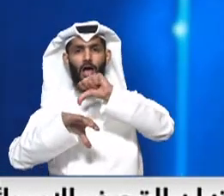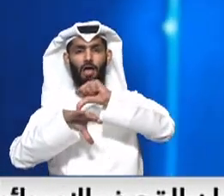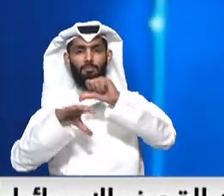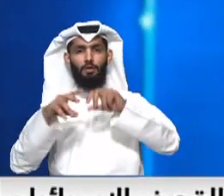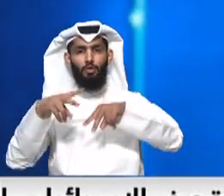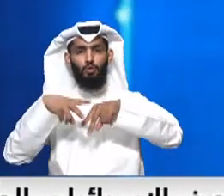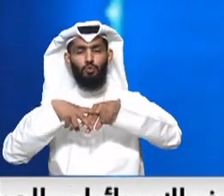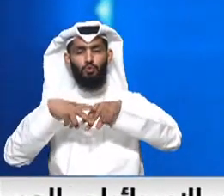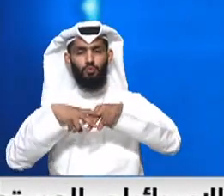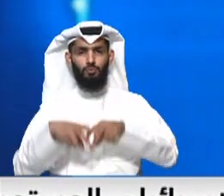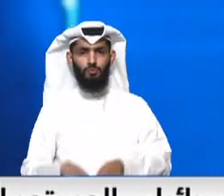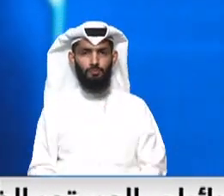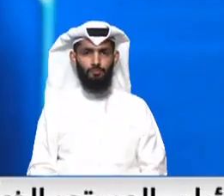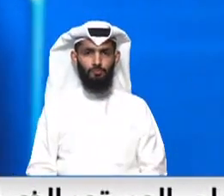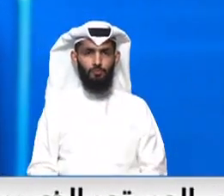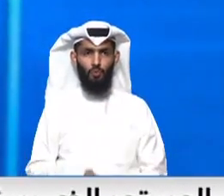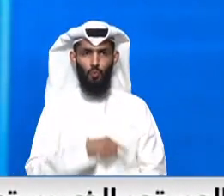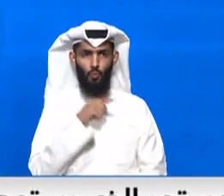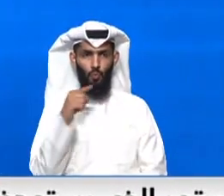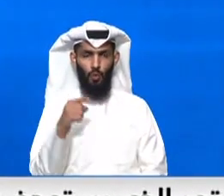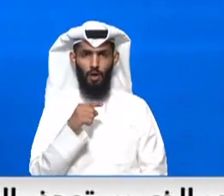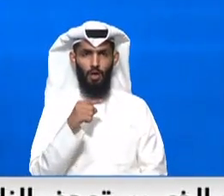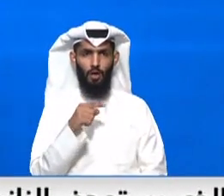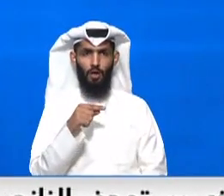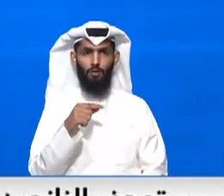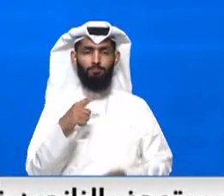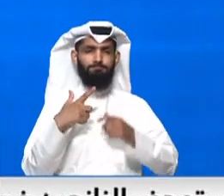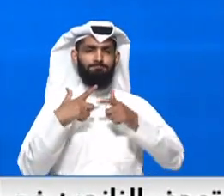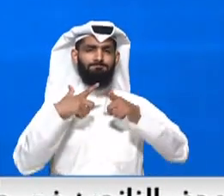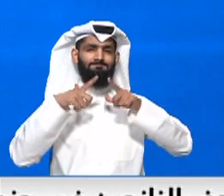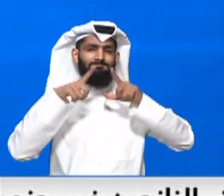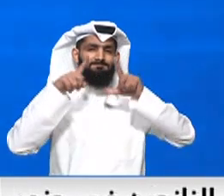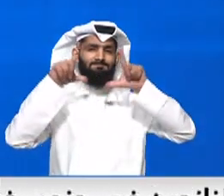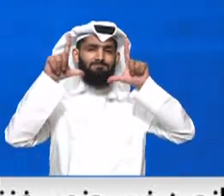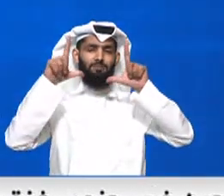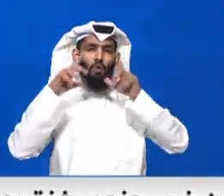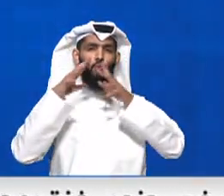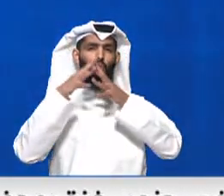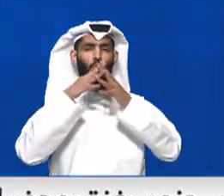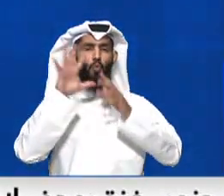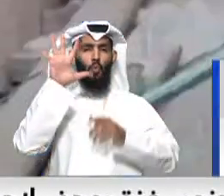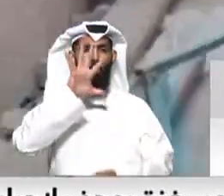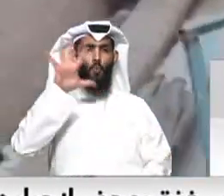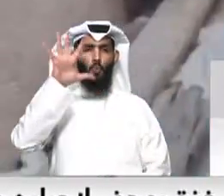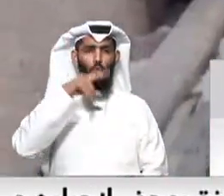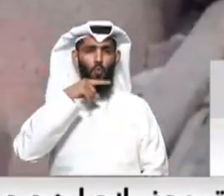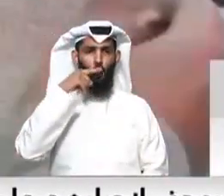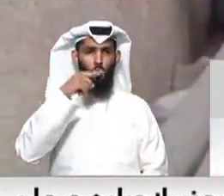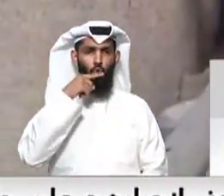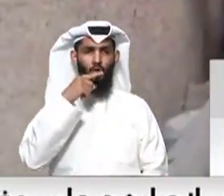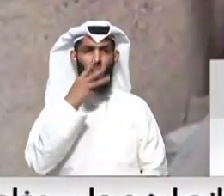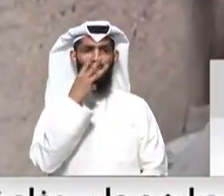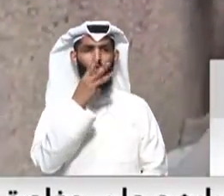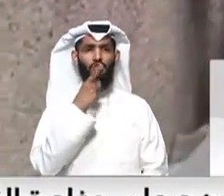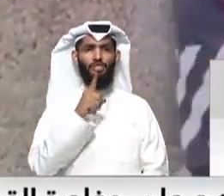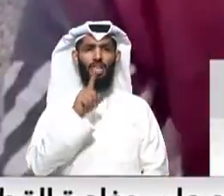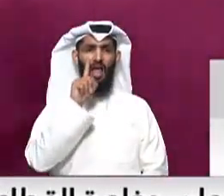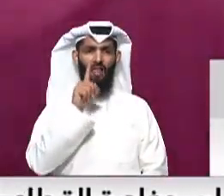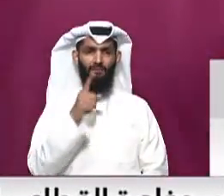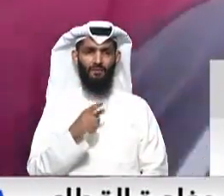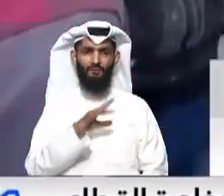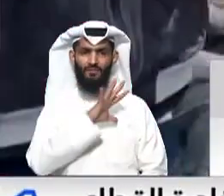قالت وكالة غوث وتشغيل اللاجئين الأونروا إن 13,000 شخص قتلوا في قطاع غزة،